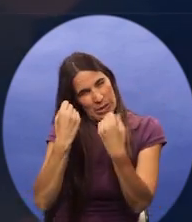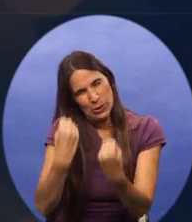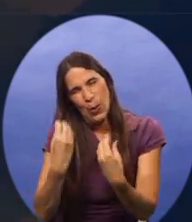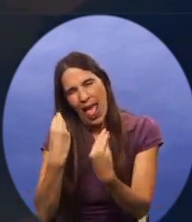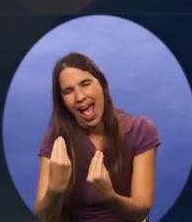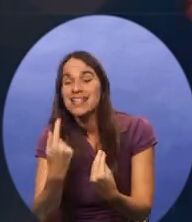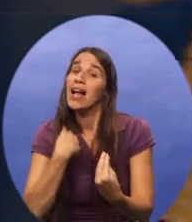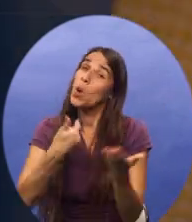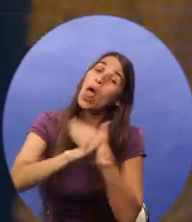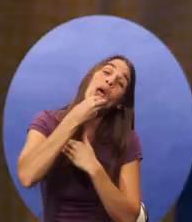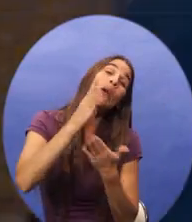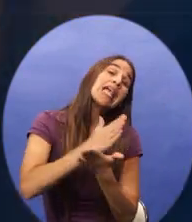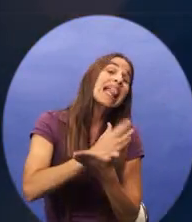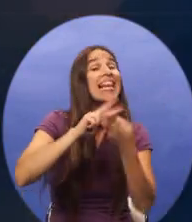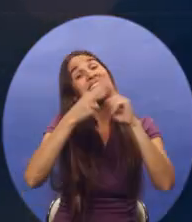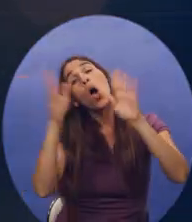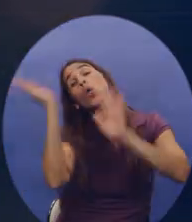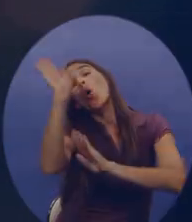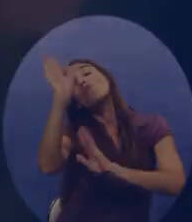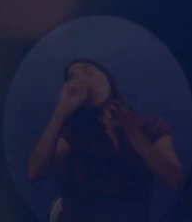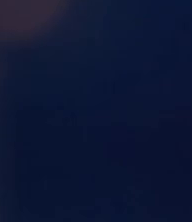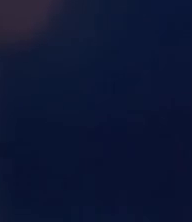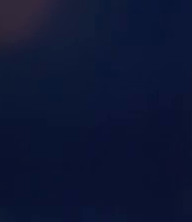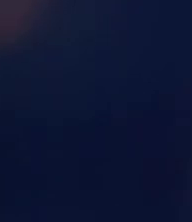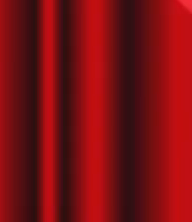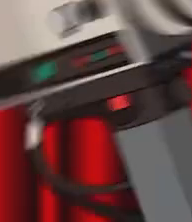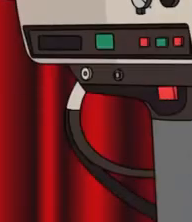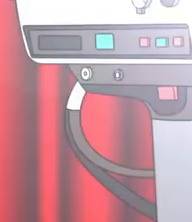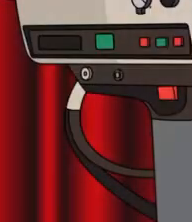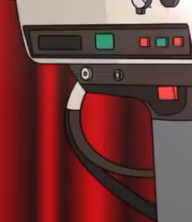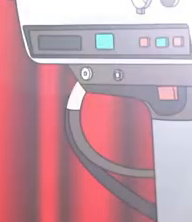סלט. להתראות, au revoir. Merci